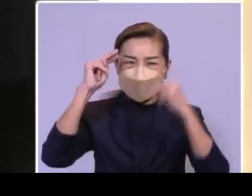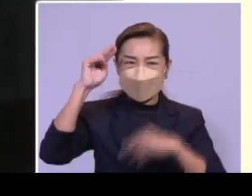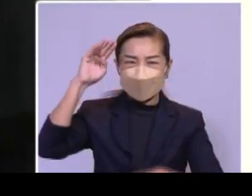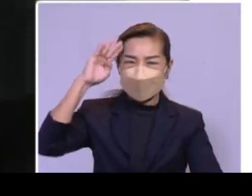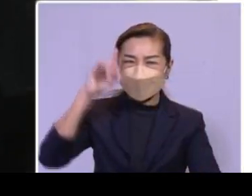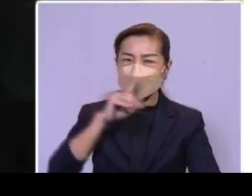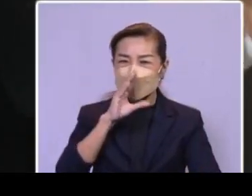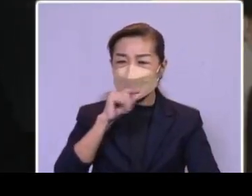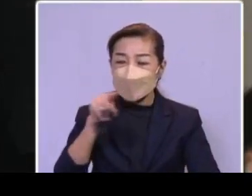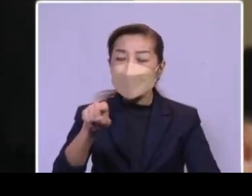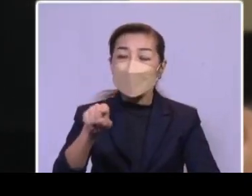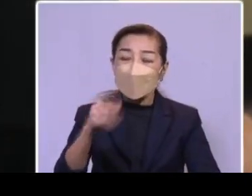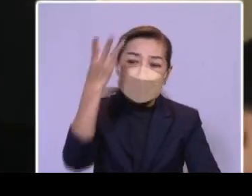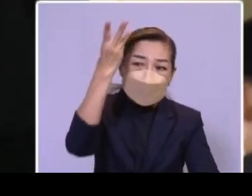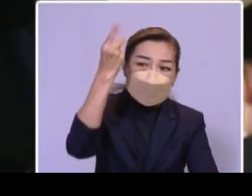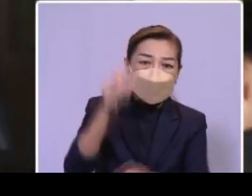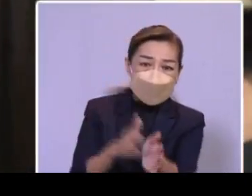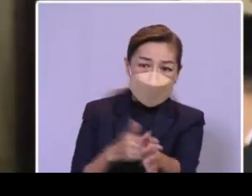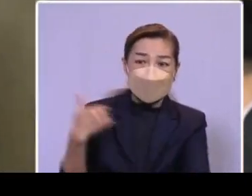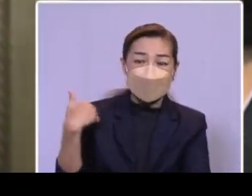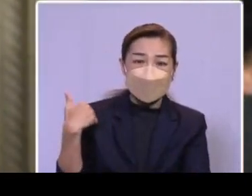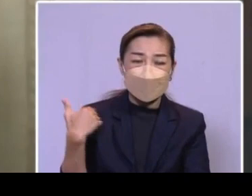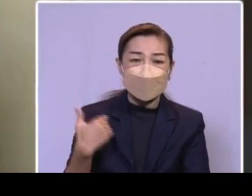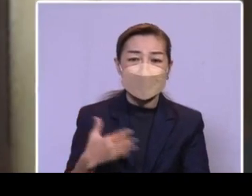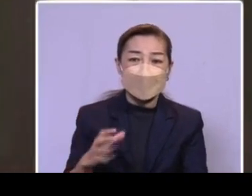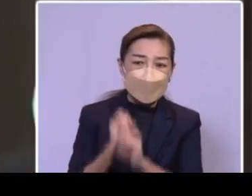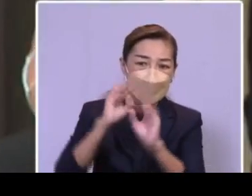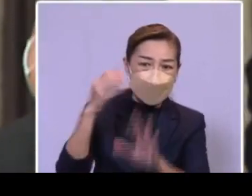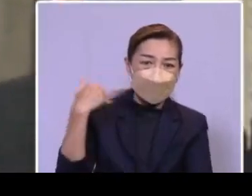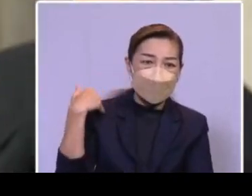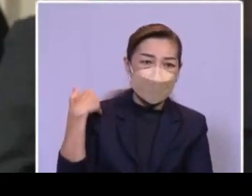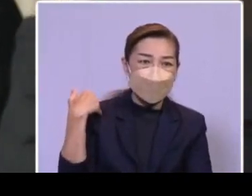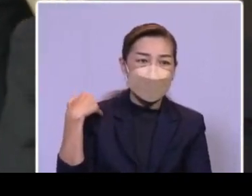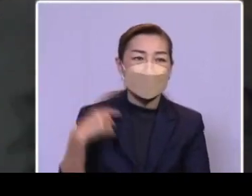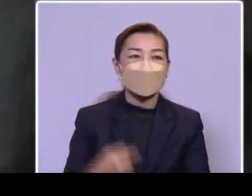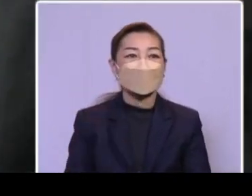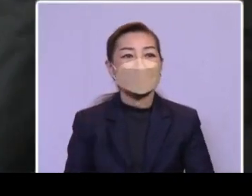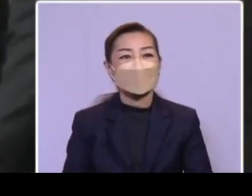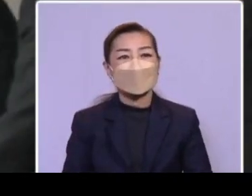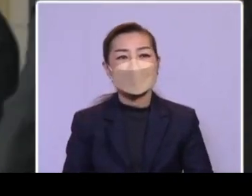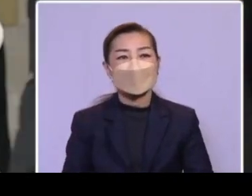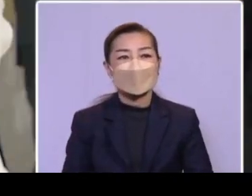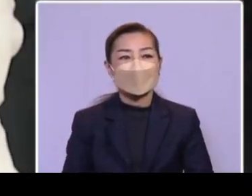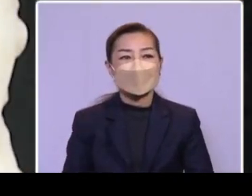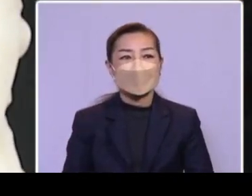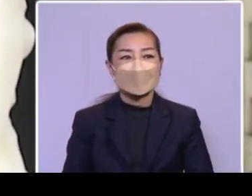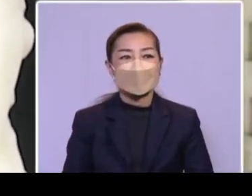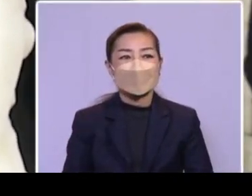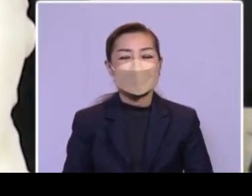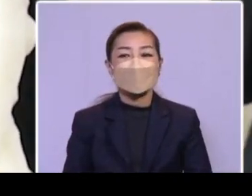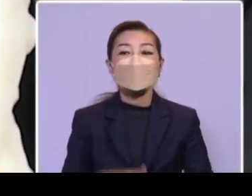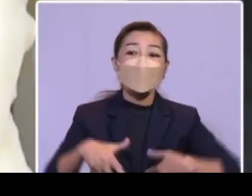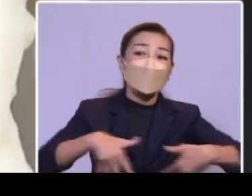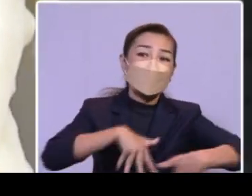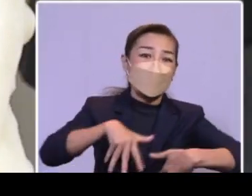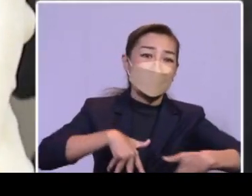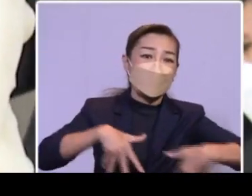ใช้มาพิจารณาอีกนานนะคะท่านนายก จะชัดเจนไหมคะท่านนายก นี่ค่ะประชาชนร